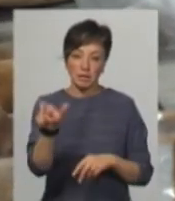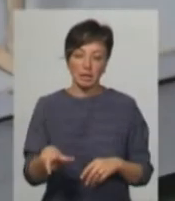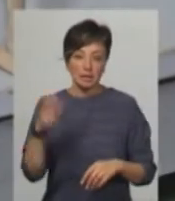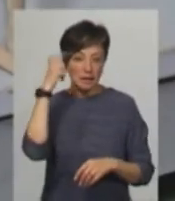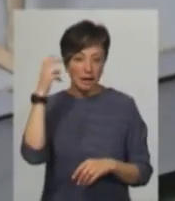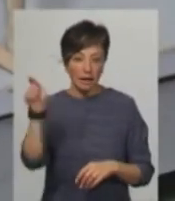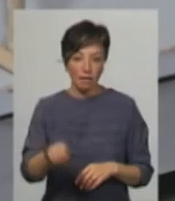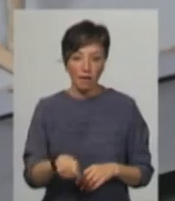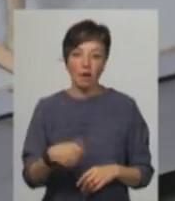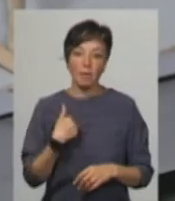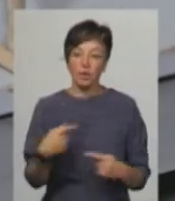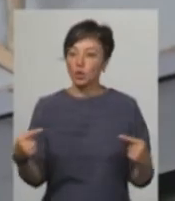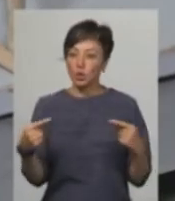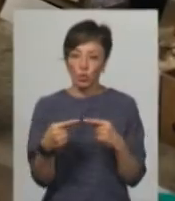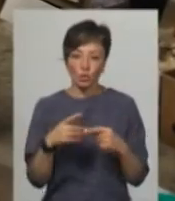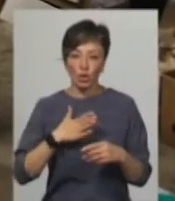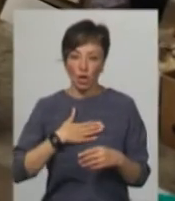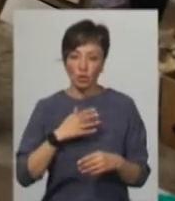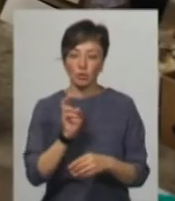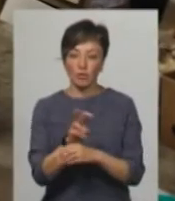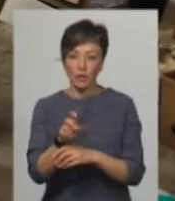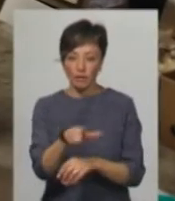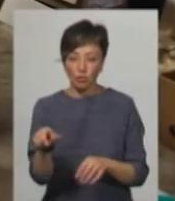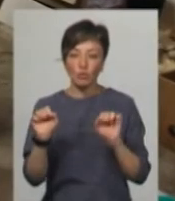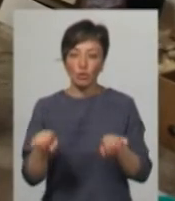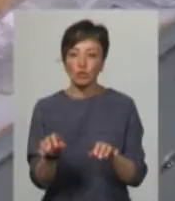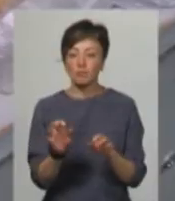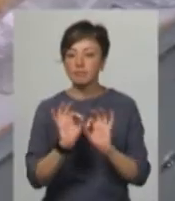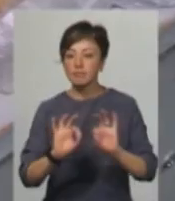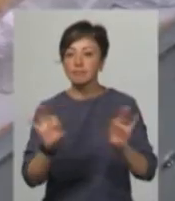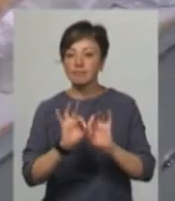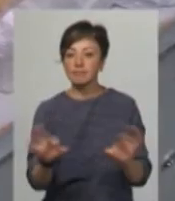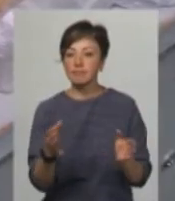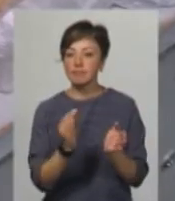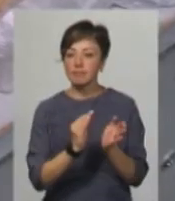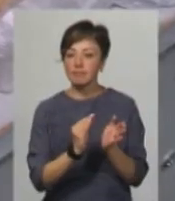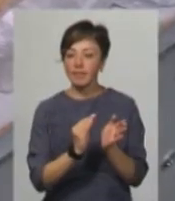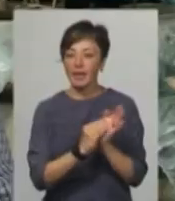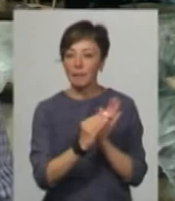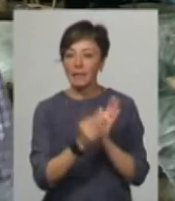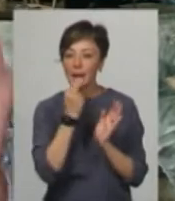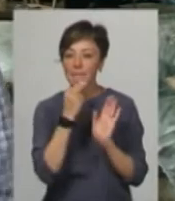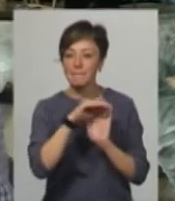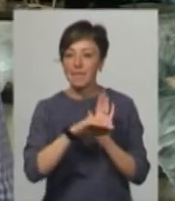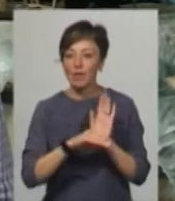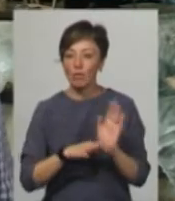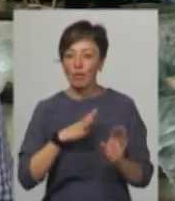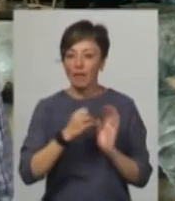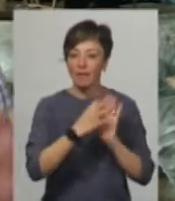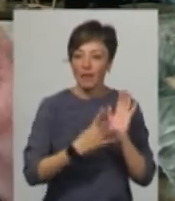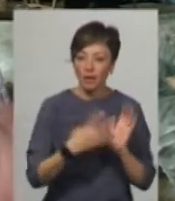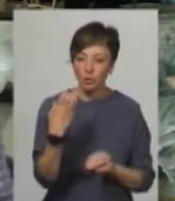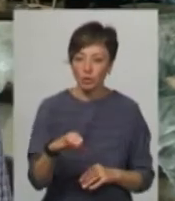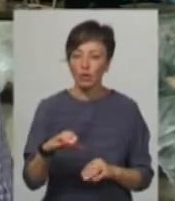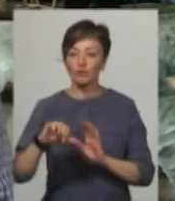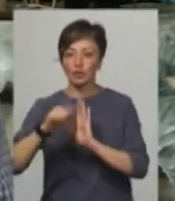Києва, і ми тепер точно нашим відвідувачам зможемо змалювати чи написати меню, яке було і в 19